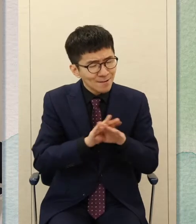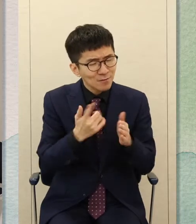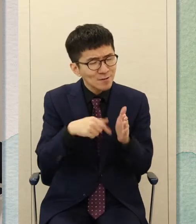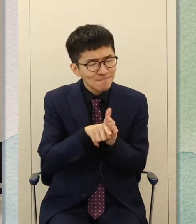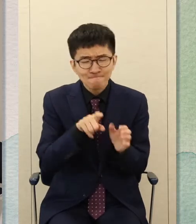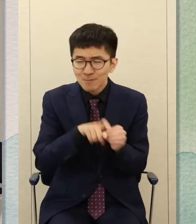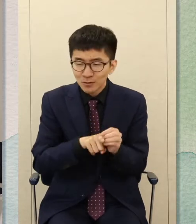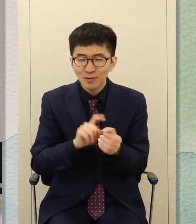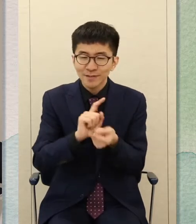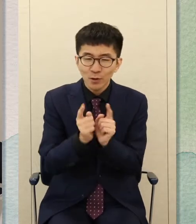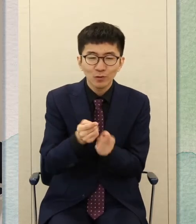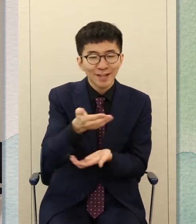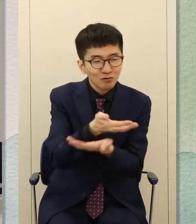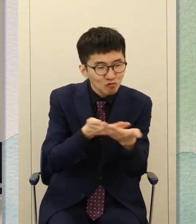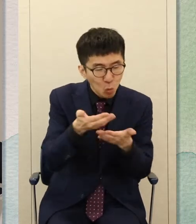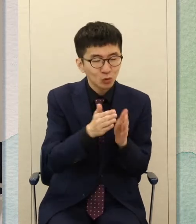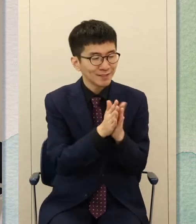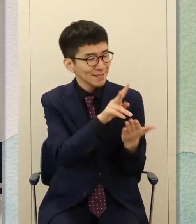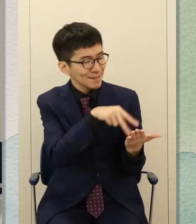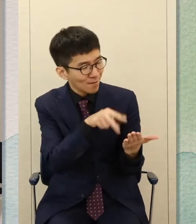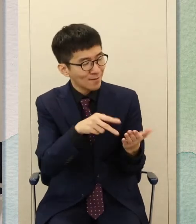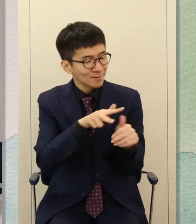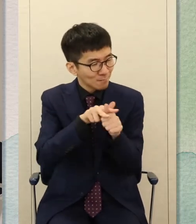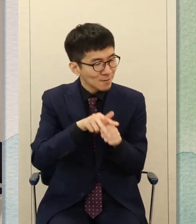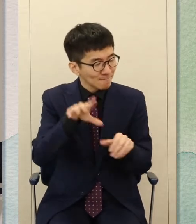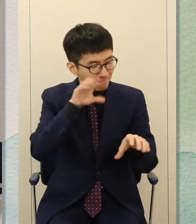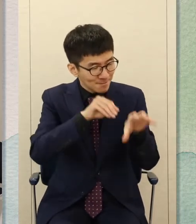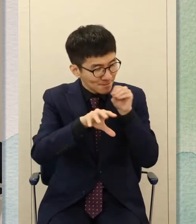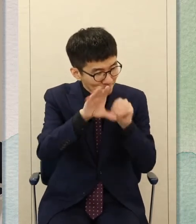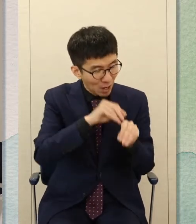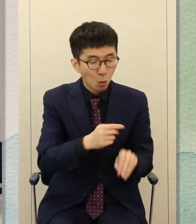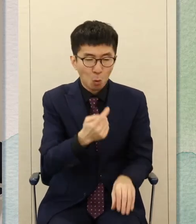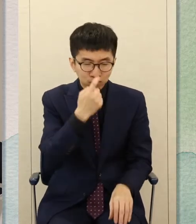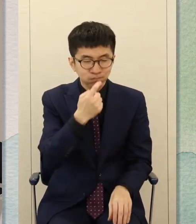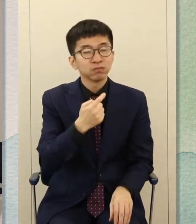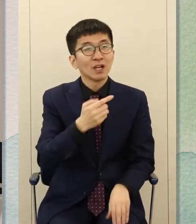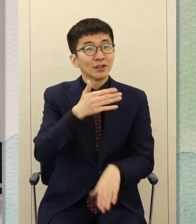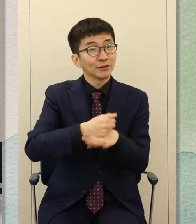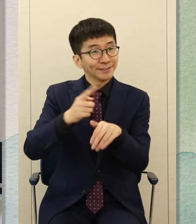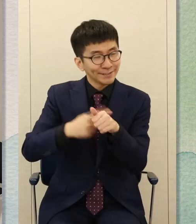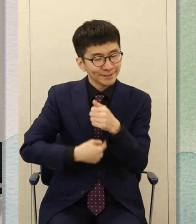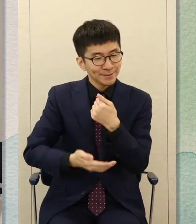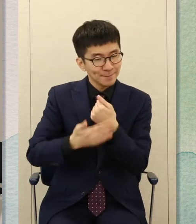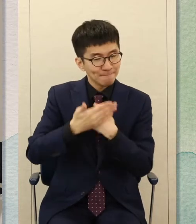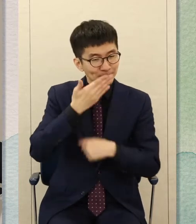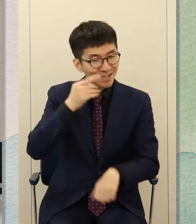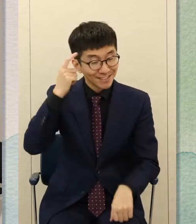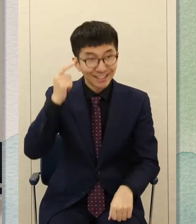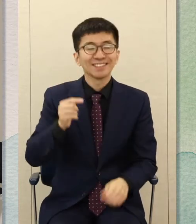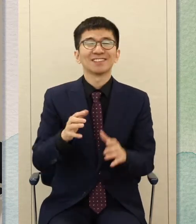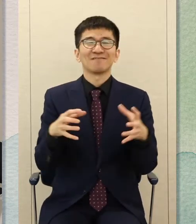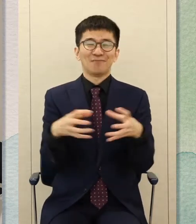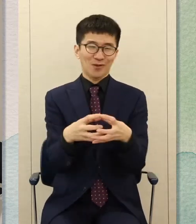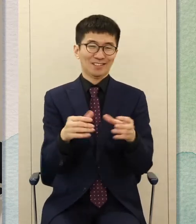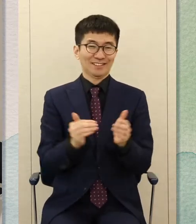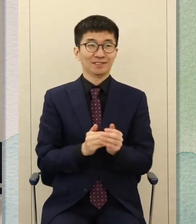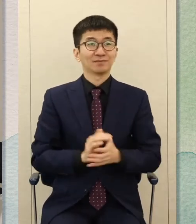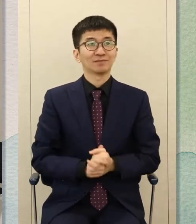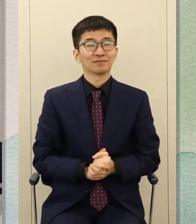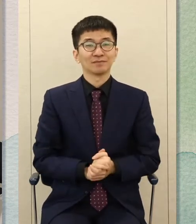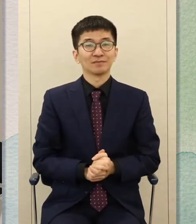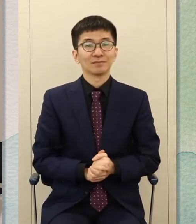같은 것들을 좀 책을 읽으면서 확인하고 싶다. 이런 거죠. 그게 좀 특징이라고 할 수 있고요. 그